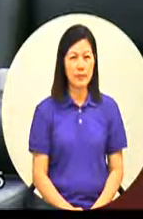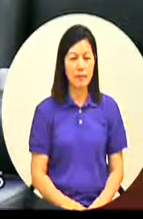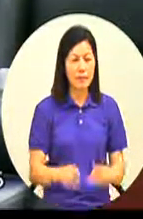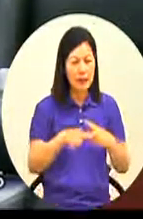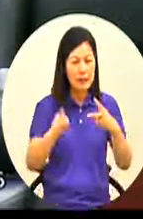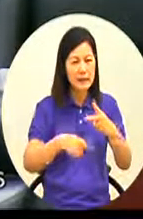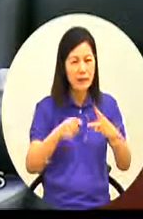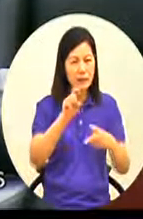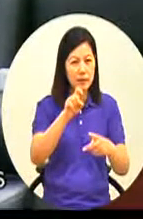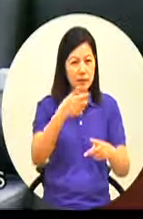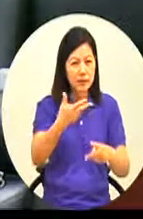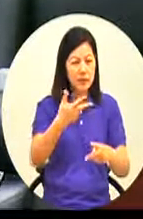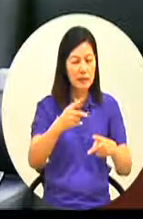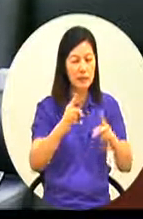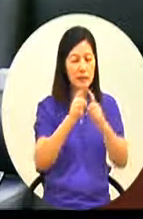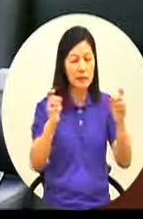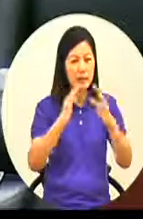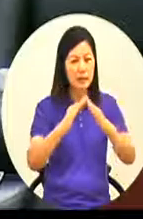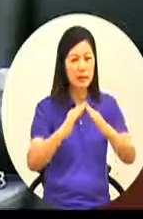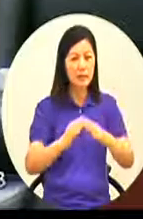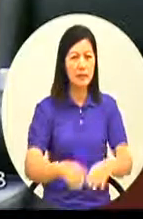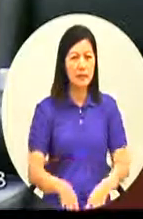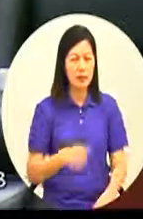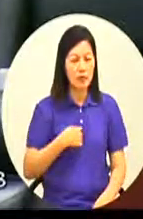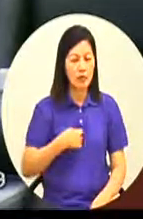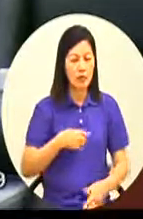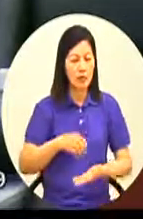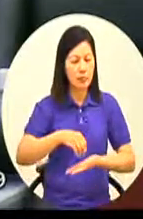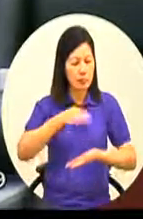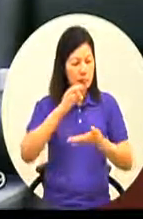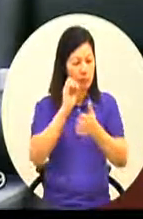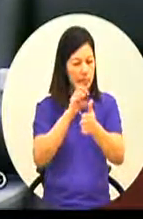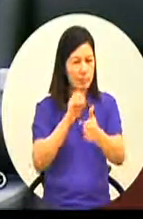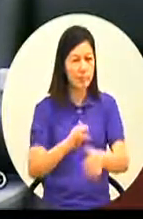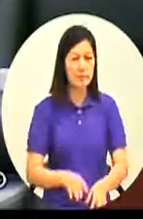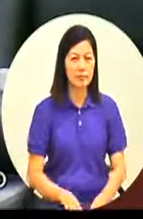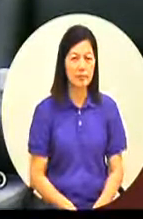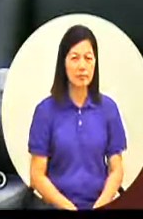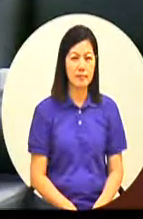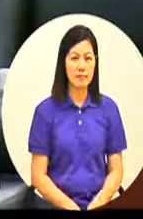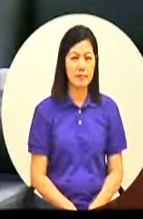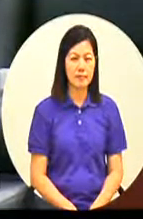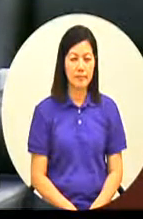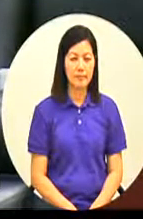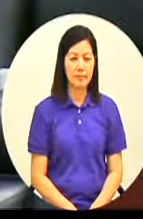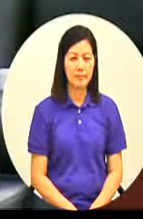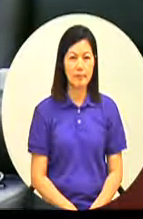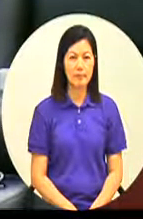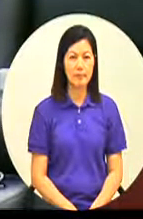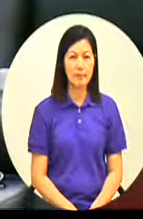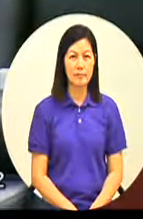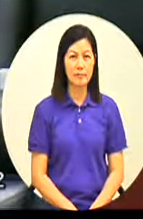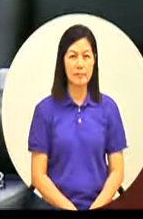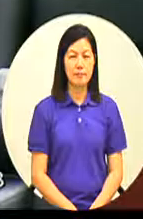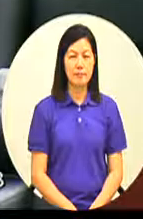17个。城市啦，啊，所以我一下可以出来探讨哈。 他为什么每次都等在最后？因为后面没